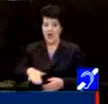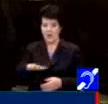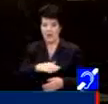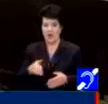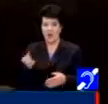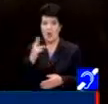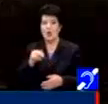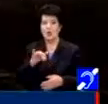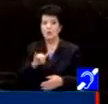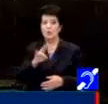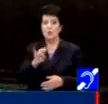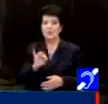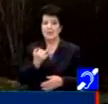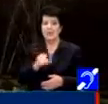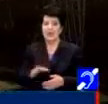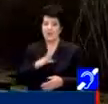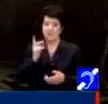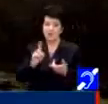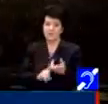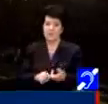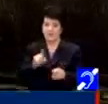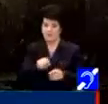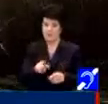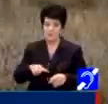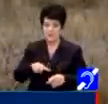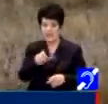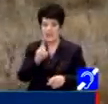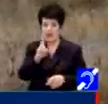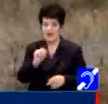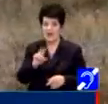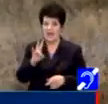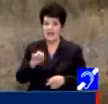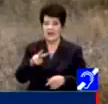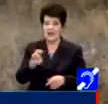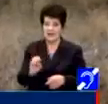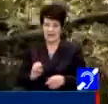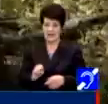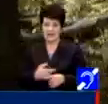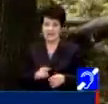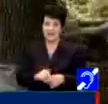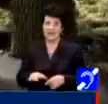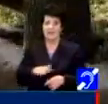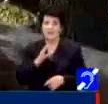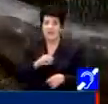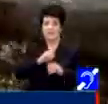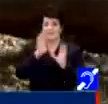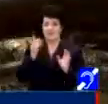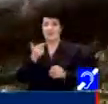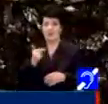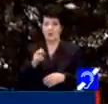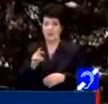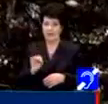Dunării erau unite prin aceste canale artificiale. În afară de Sulina, căutate sunt Sfântul Gheorghe și Pădurea